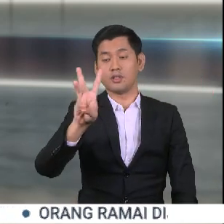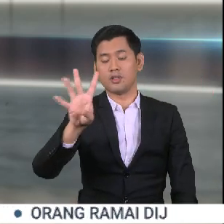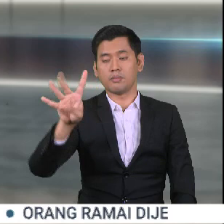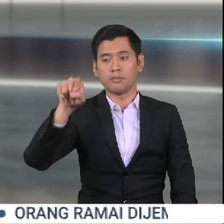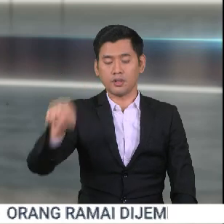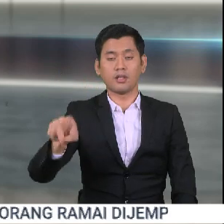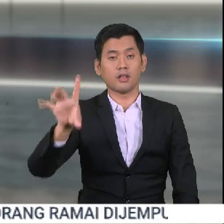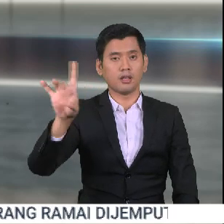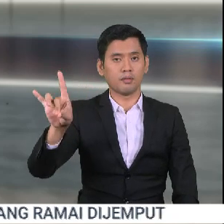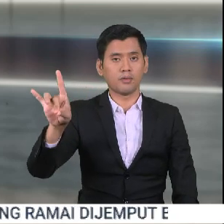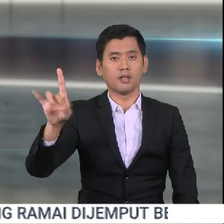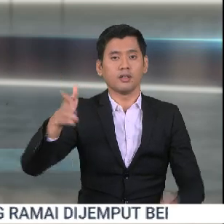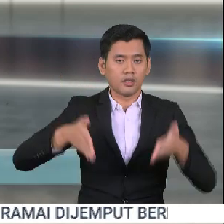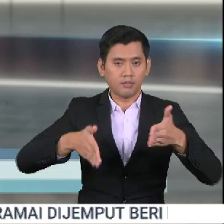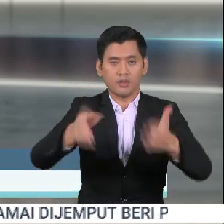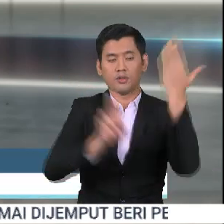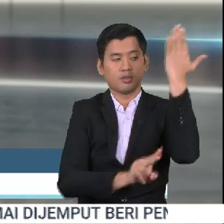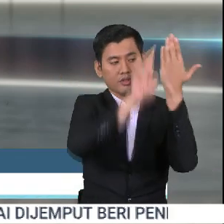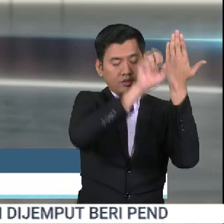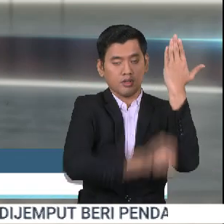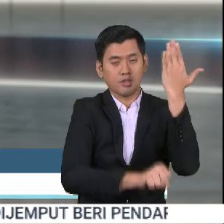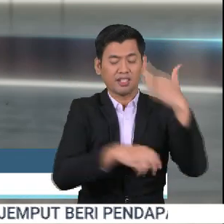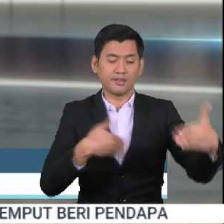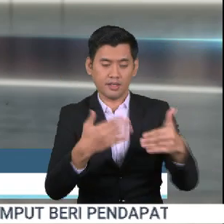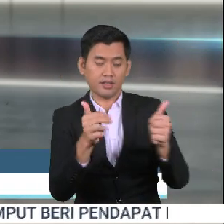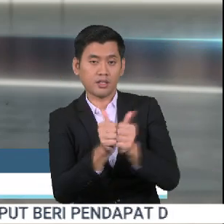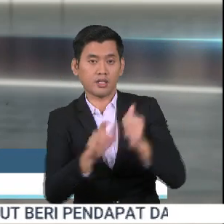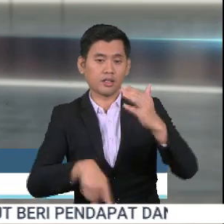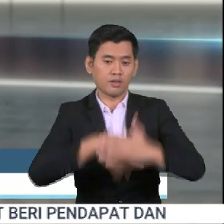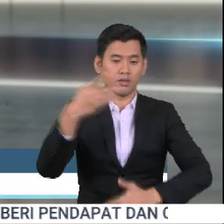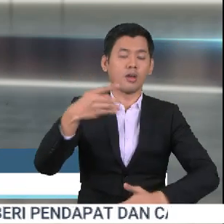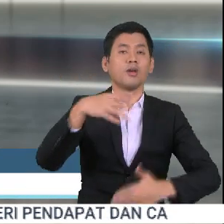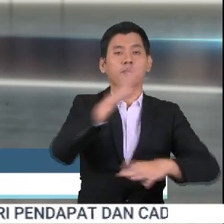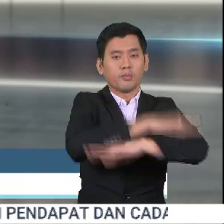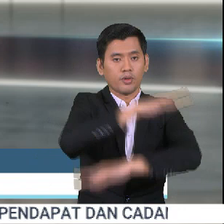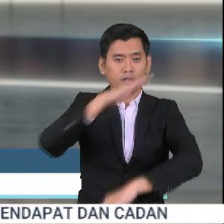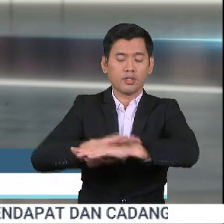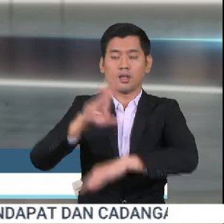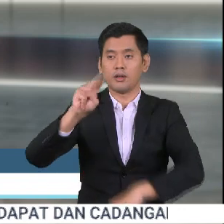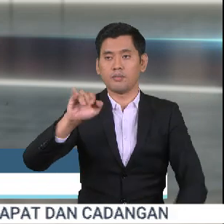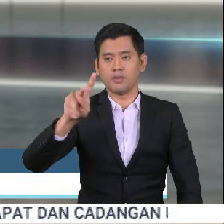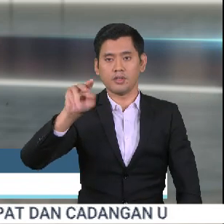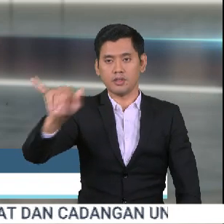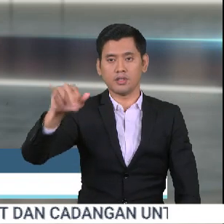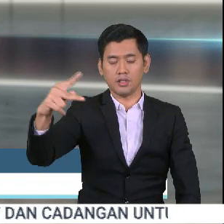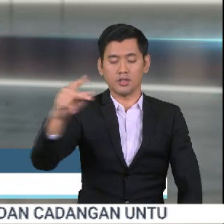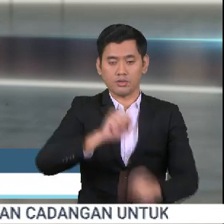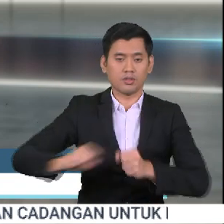164/8 berhampiran susur keluar Bukit minyak sungai